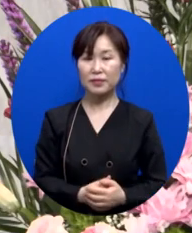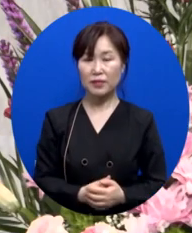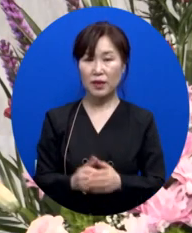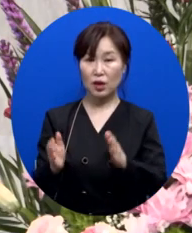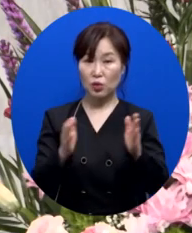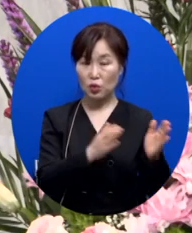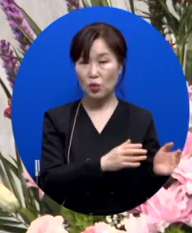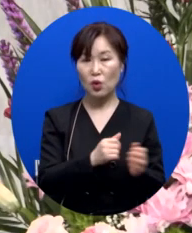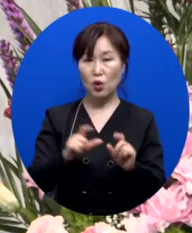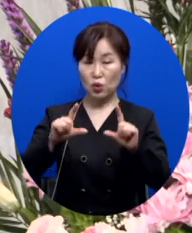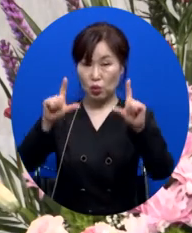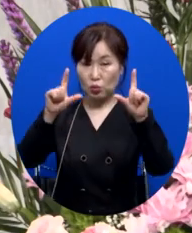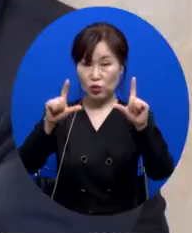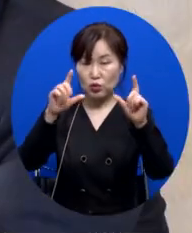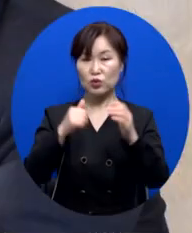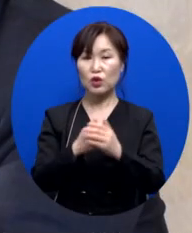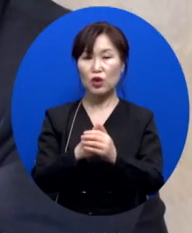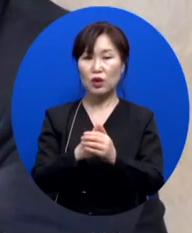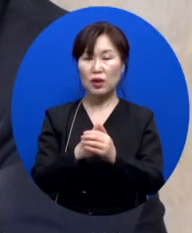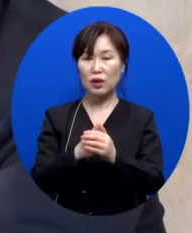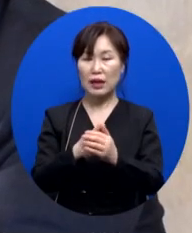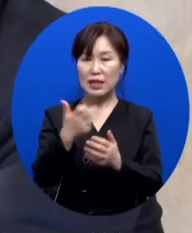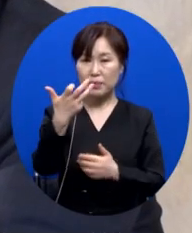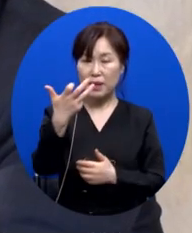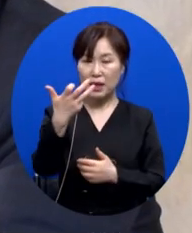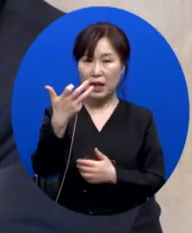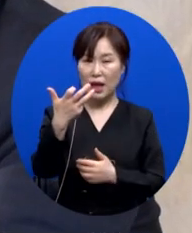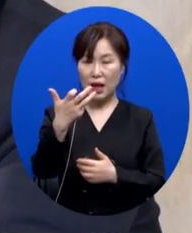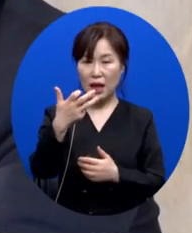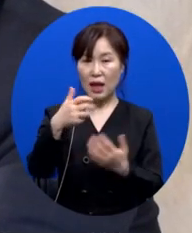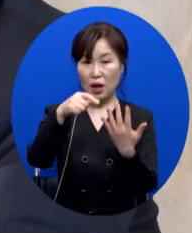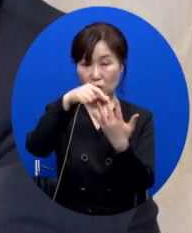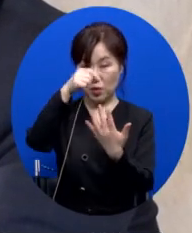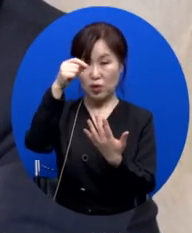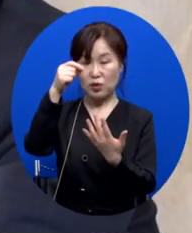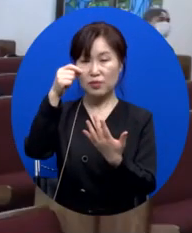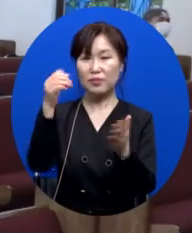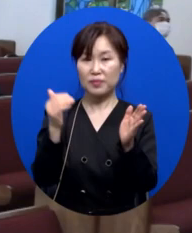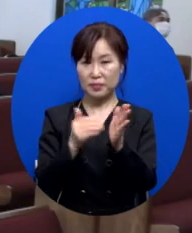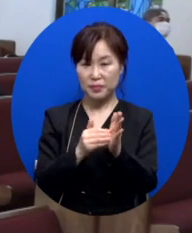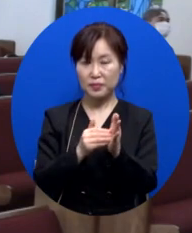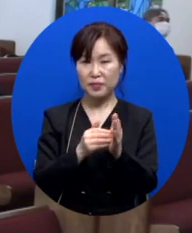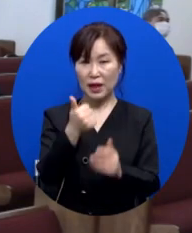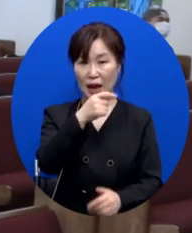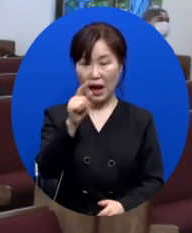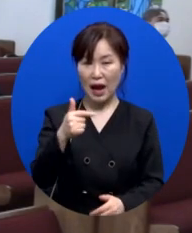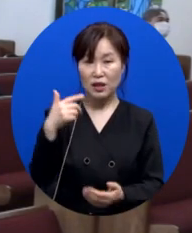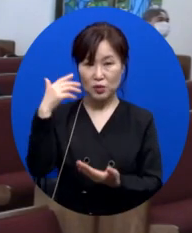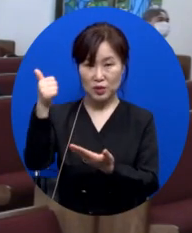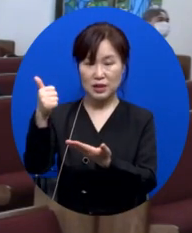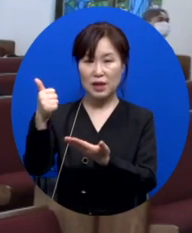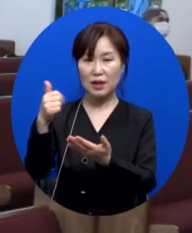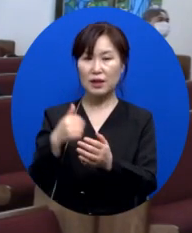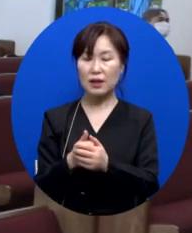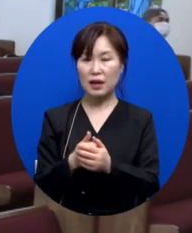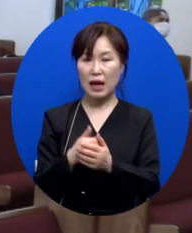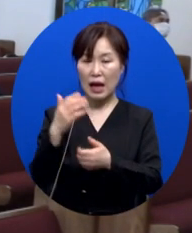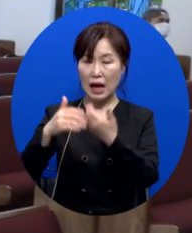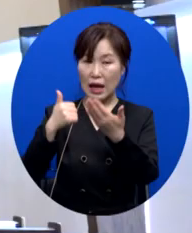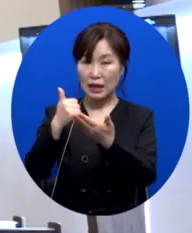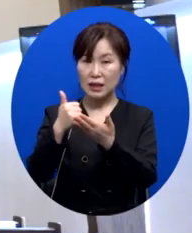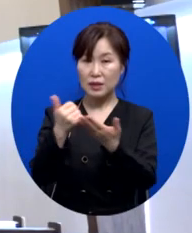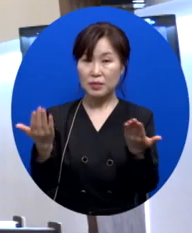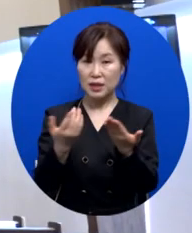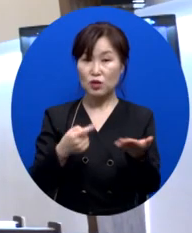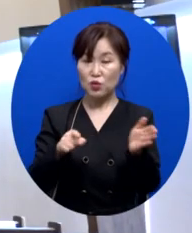동부 노회 소속 한의원 목사가 18대 총회장으로 사님 됐습니다 1종 회장은 우리는 하나님의 일을 하기 위해 모여